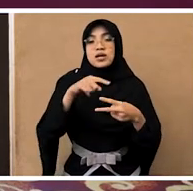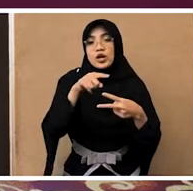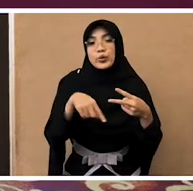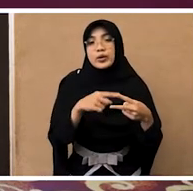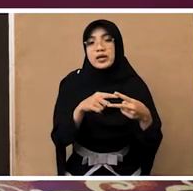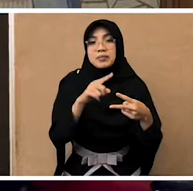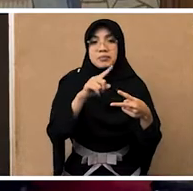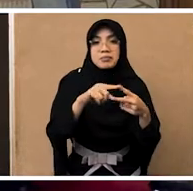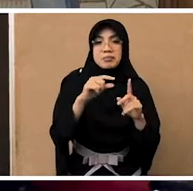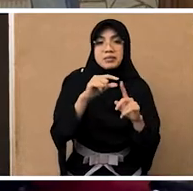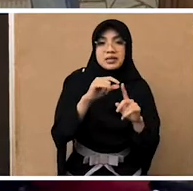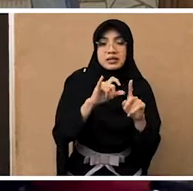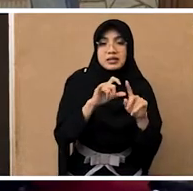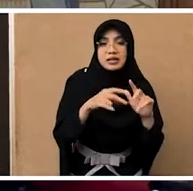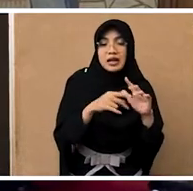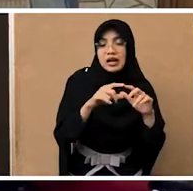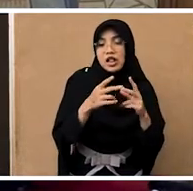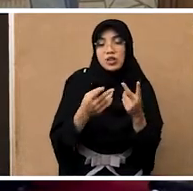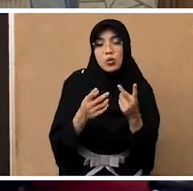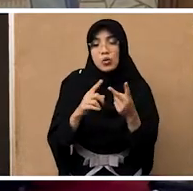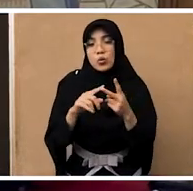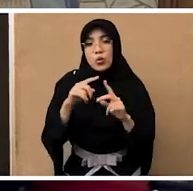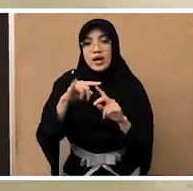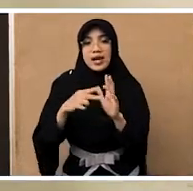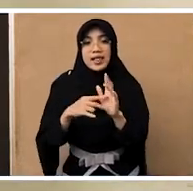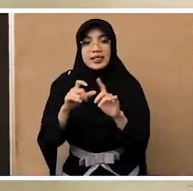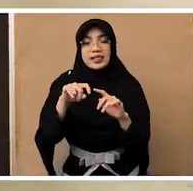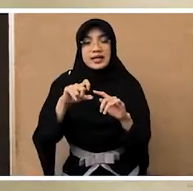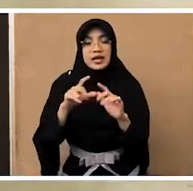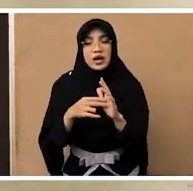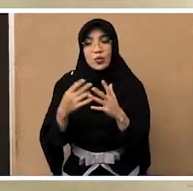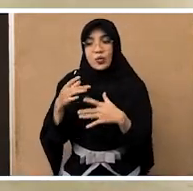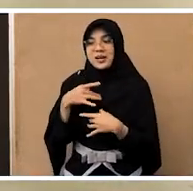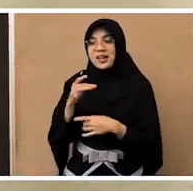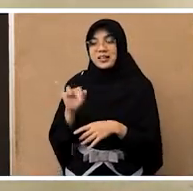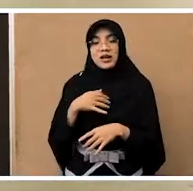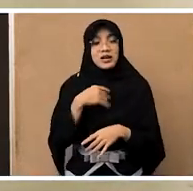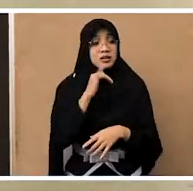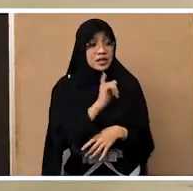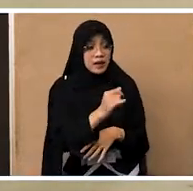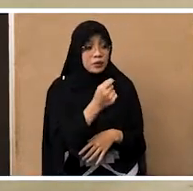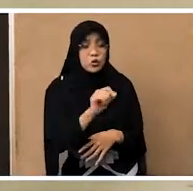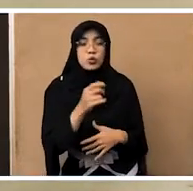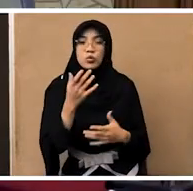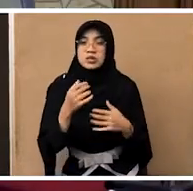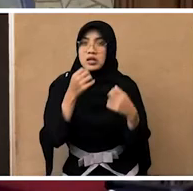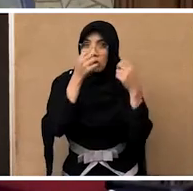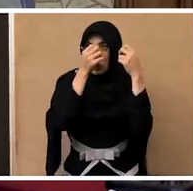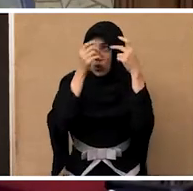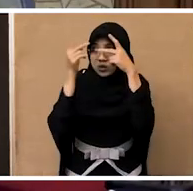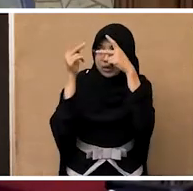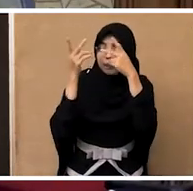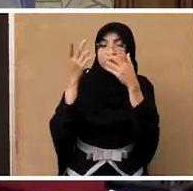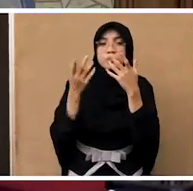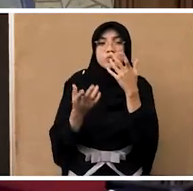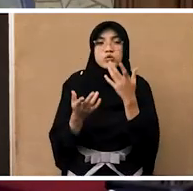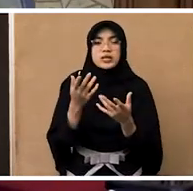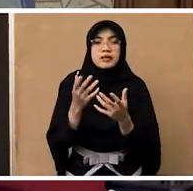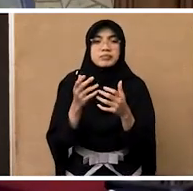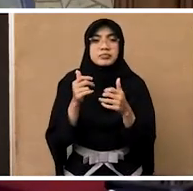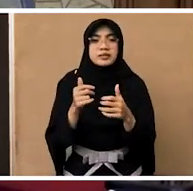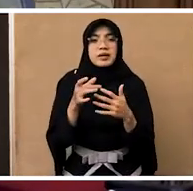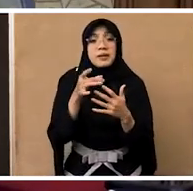nah ini menarik gitu ya betul mungkin bisa secara konsep bisa jadi